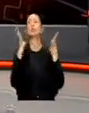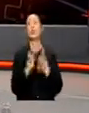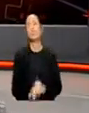işte